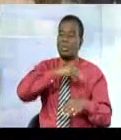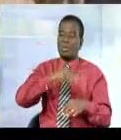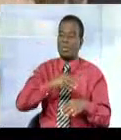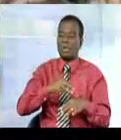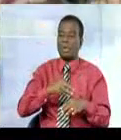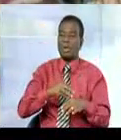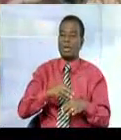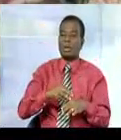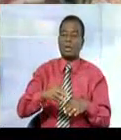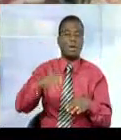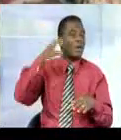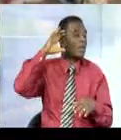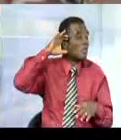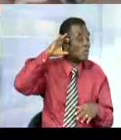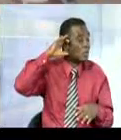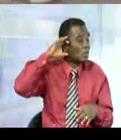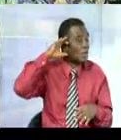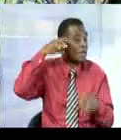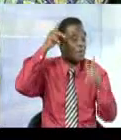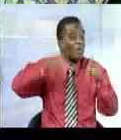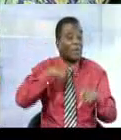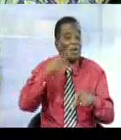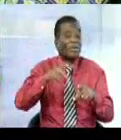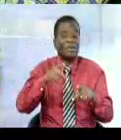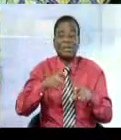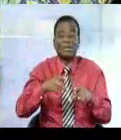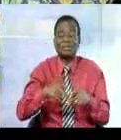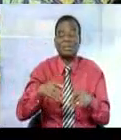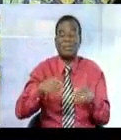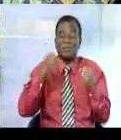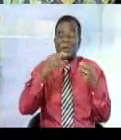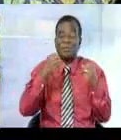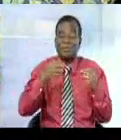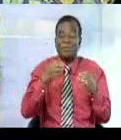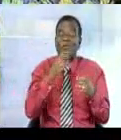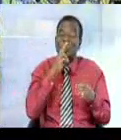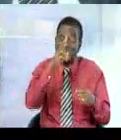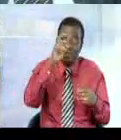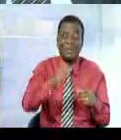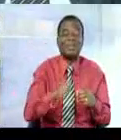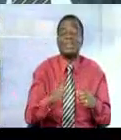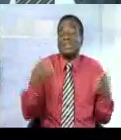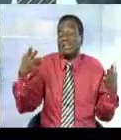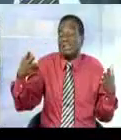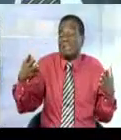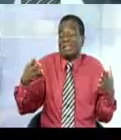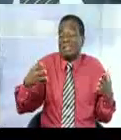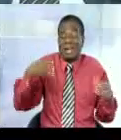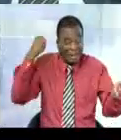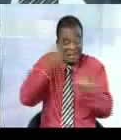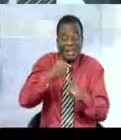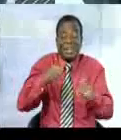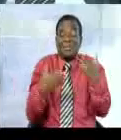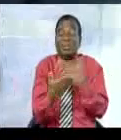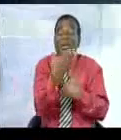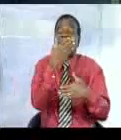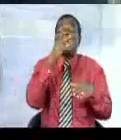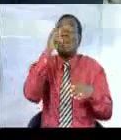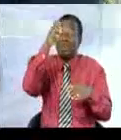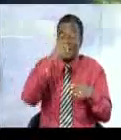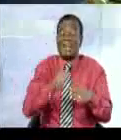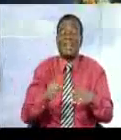de la crise post-électorale. Ces membres de la commission spécialisée des enquêtes et auditions ont reçu des